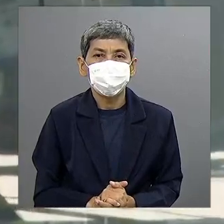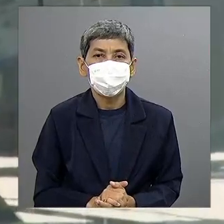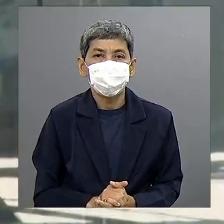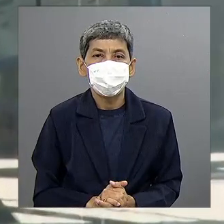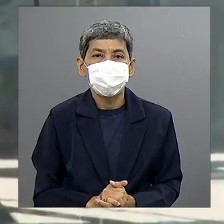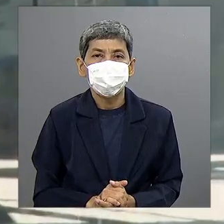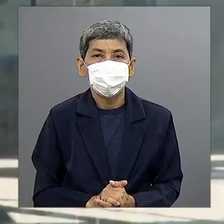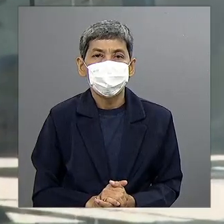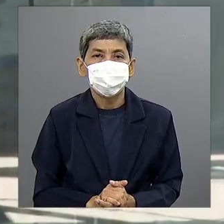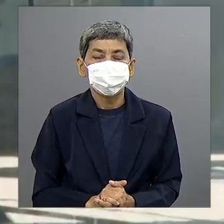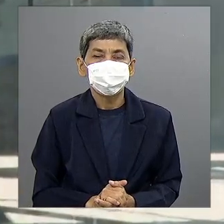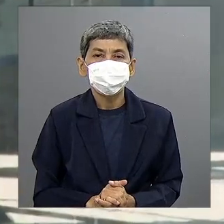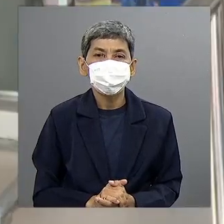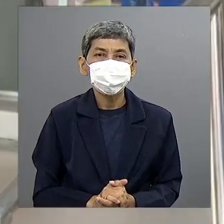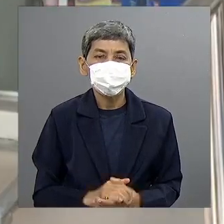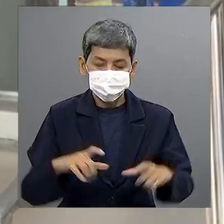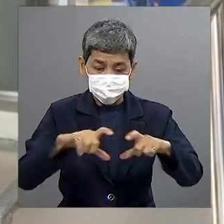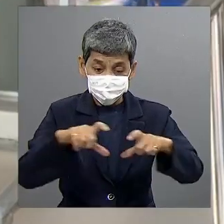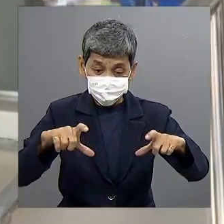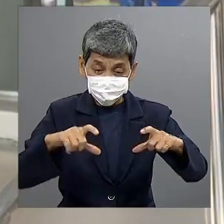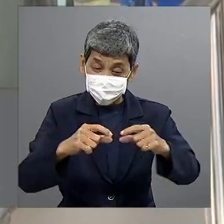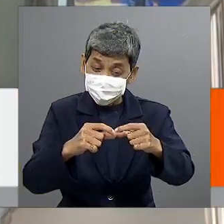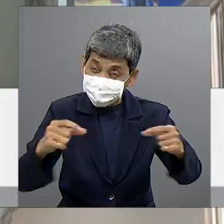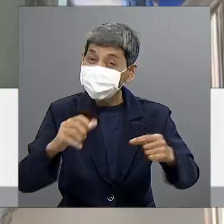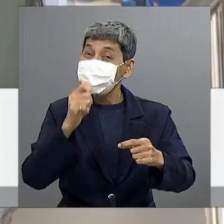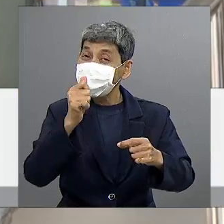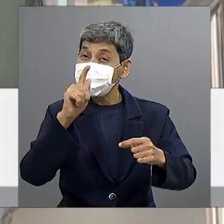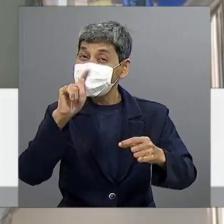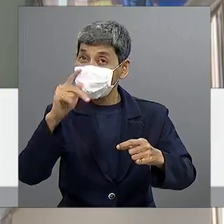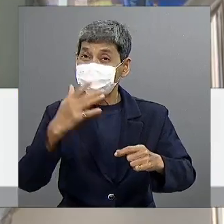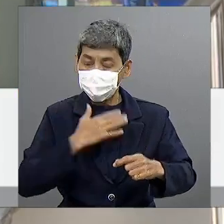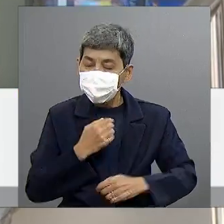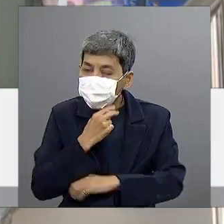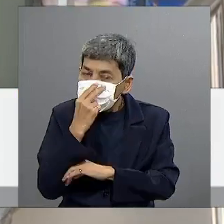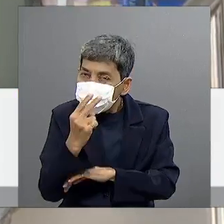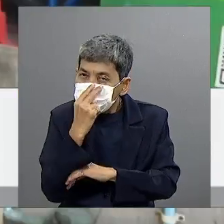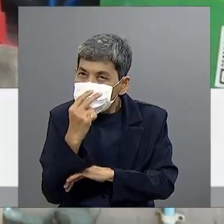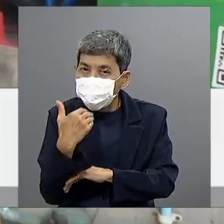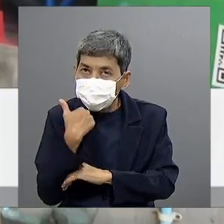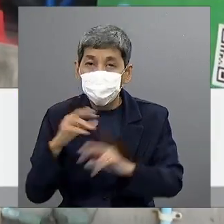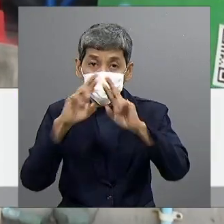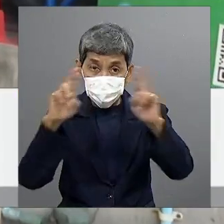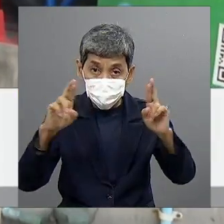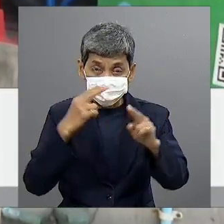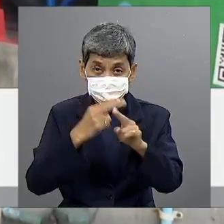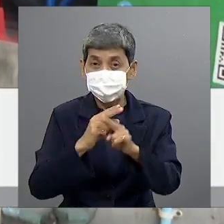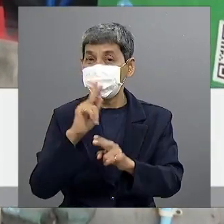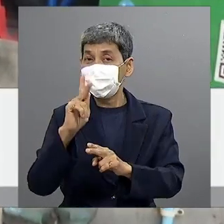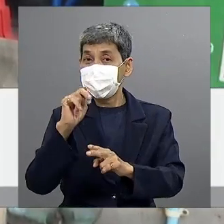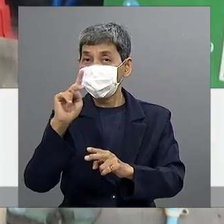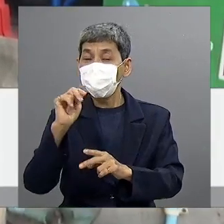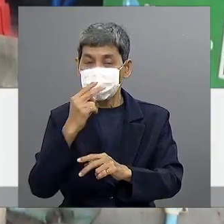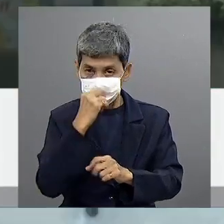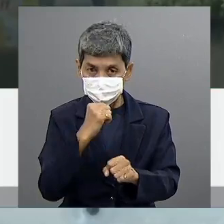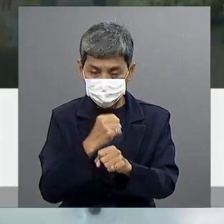สำหรับการแจกชุดตรวจ ATK ที่ร้านขายยานะคะที่ดิฉันติดตามมาดูค่ะอย่างเช่นที่ร้านกนกฟาร์มาเชนย่านทาวน์อินทาวน์ตั้ง